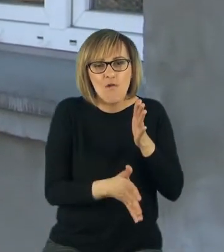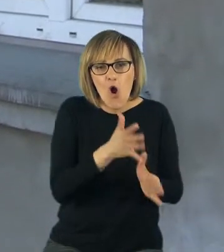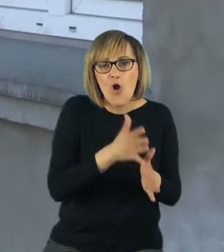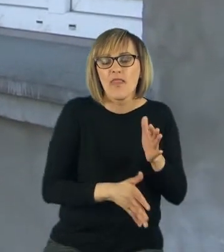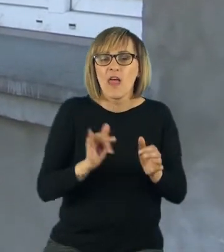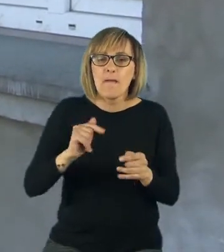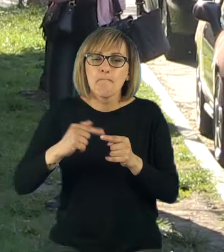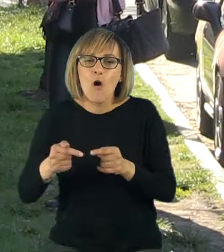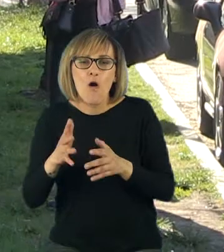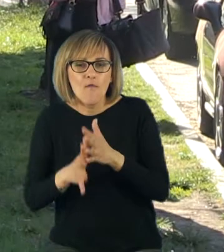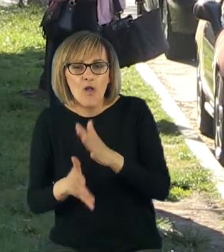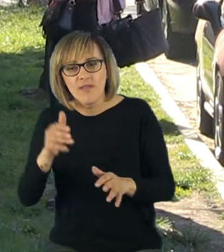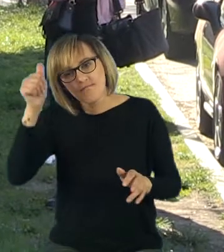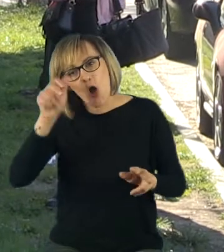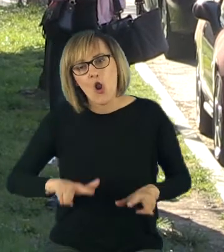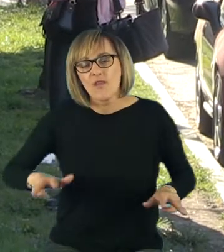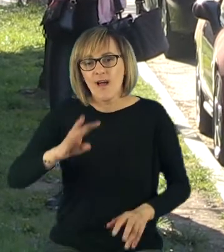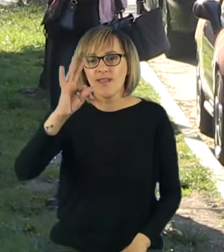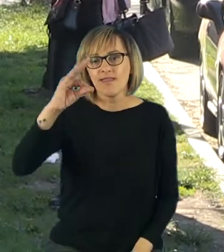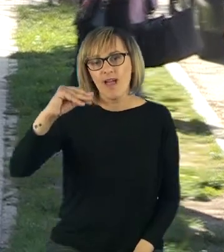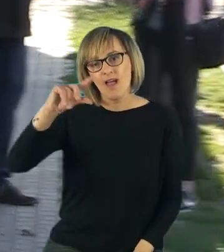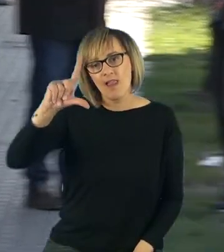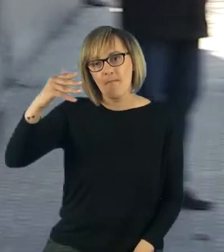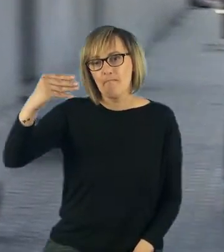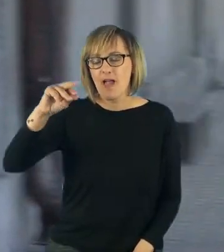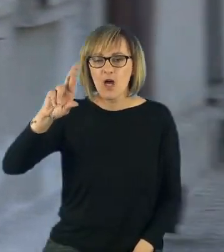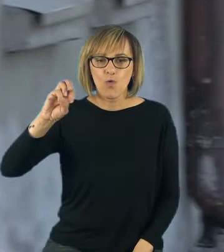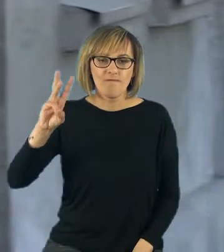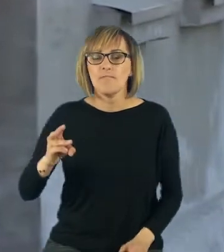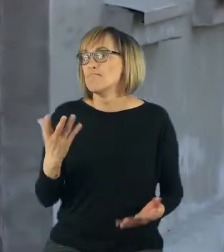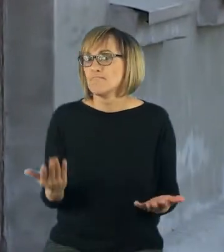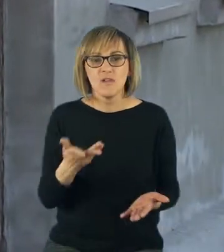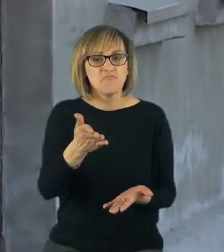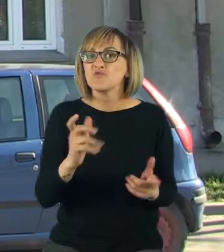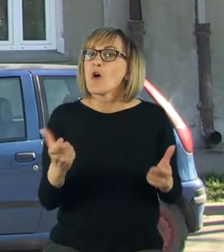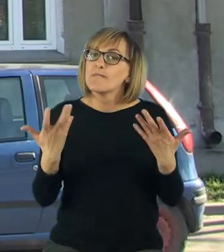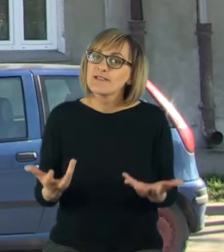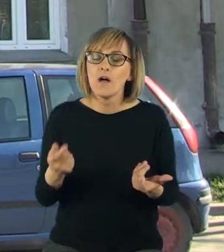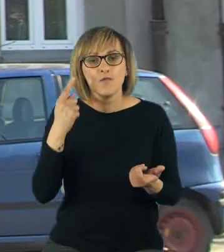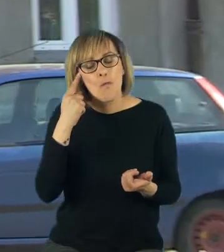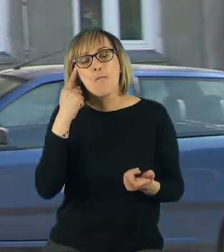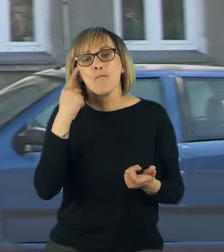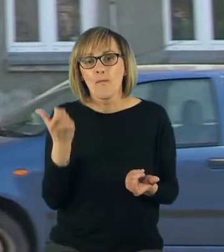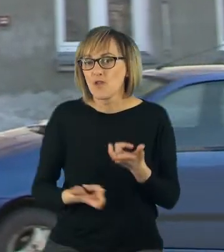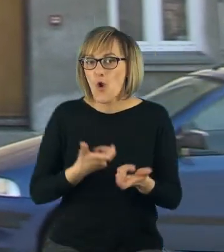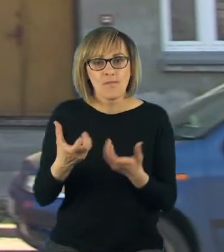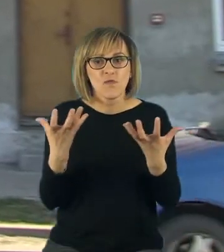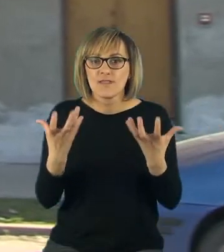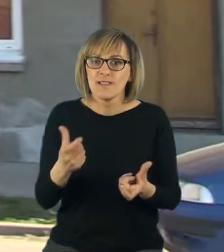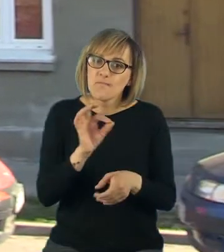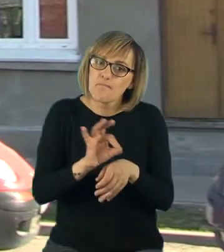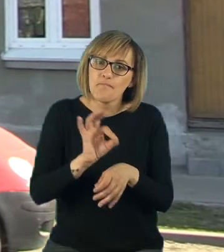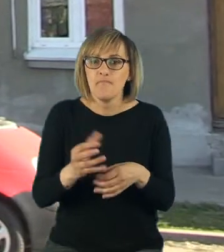Celmerów. W jaki sposób chcielibyście panowie, pan oraz radny Feliniak, upamiętnić to miejsce?